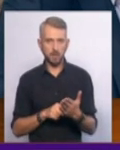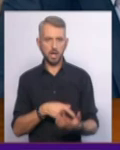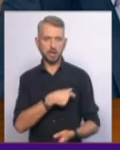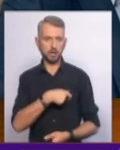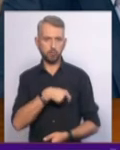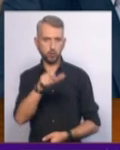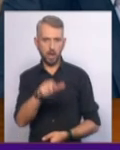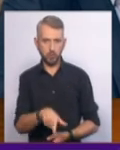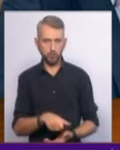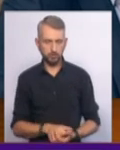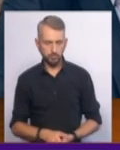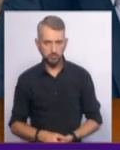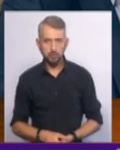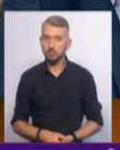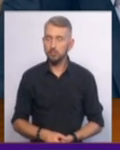депутату. Так, так.